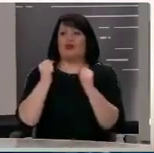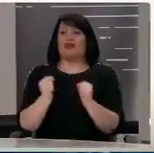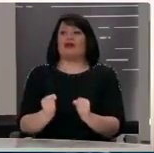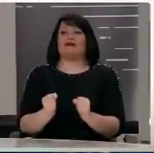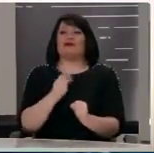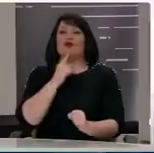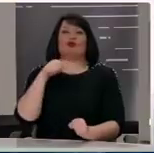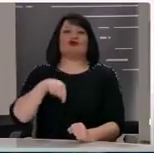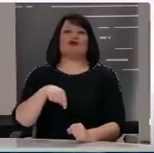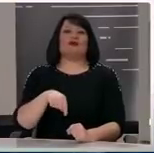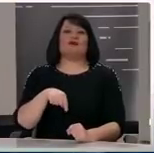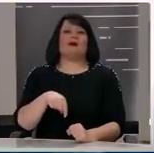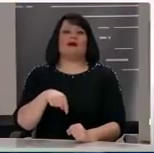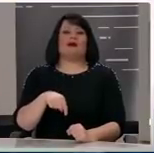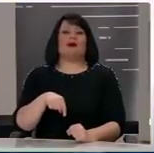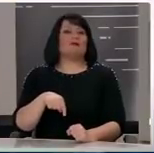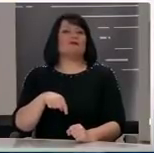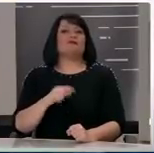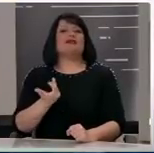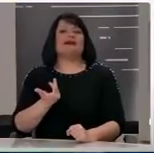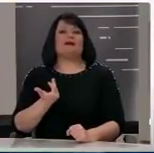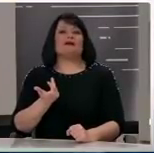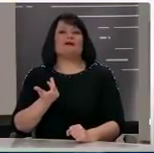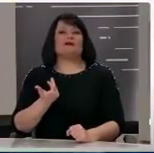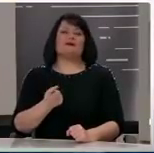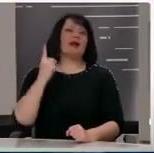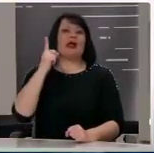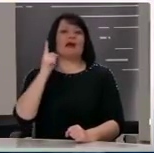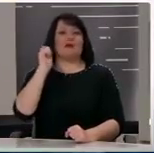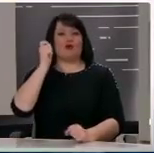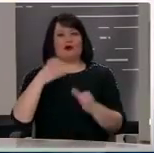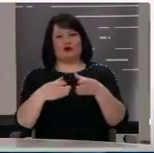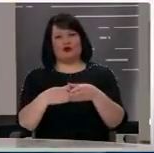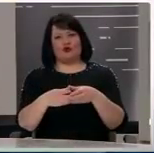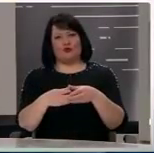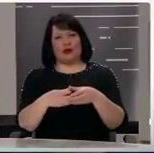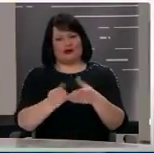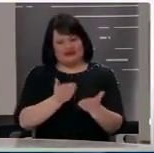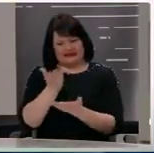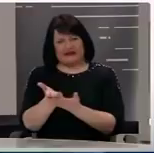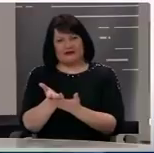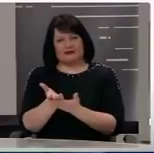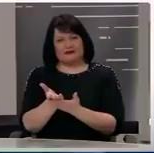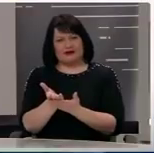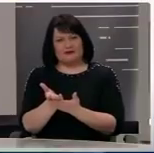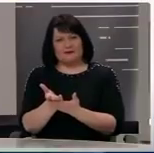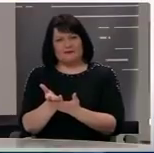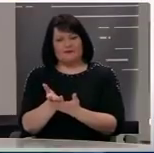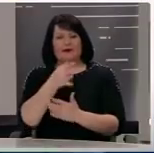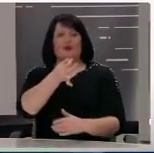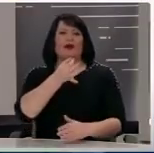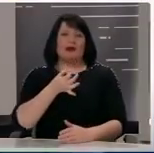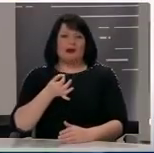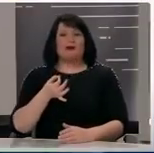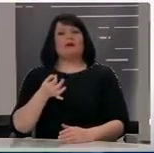θέση από την πρωτοβουλία ενός κόμματος που ισχυρίζεται